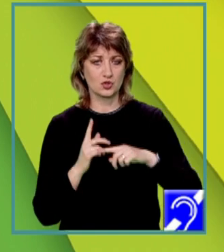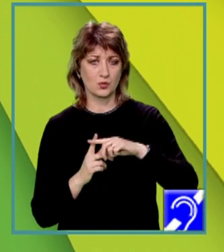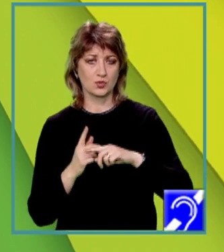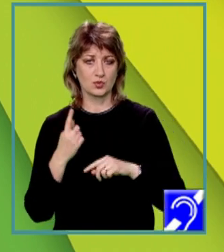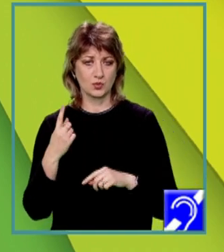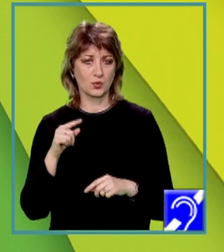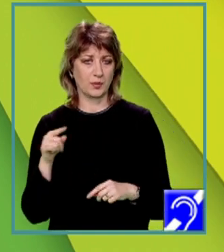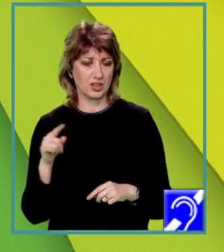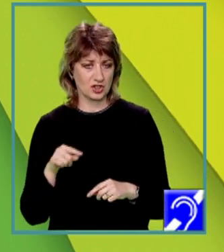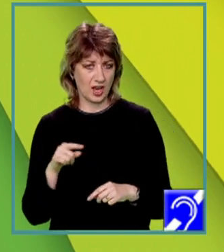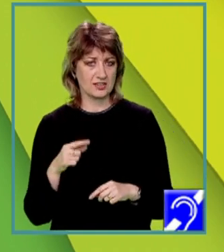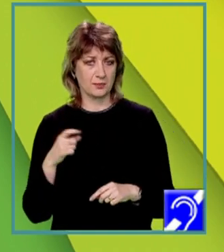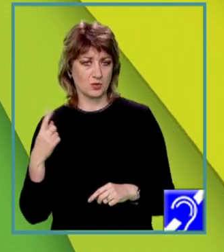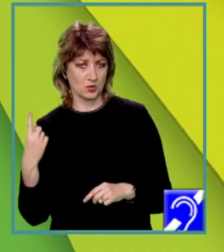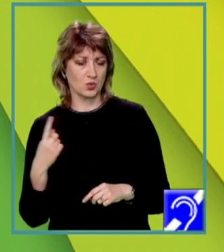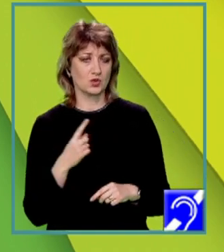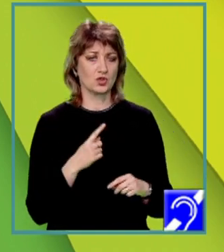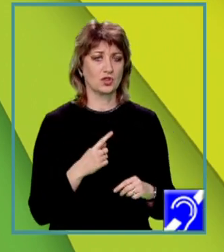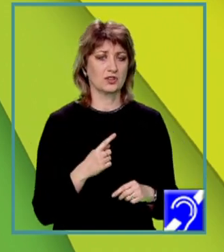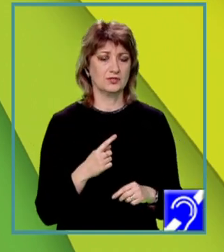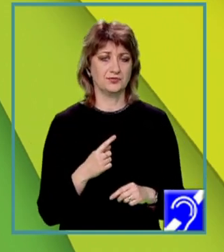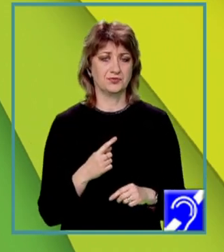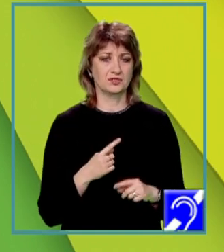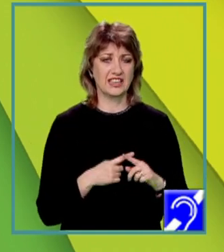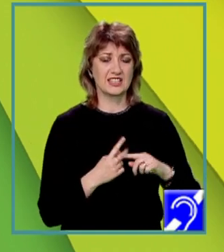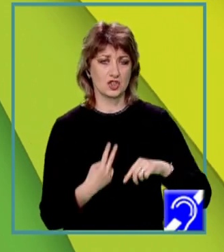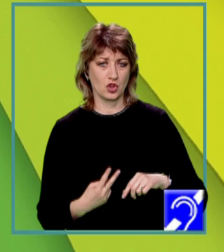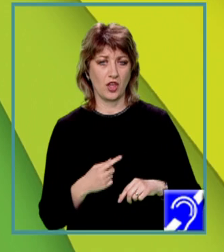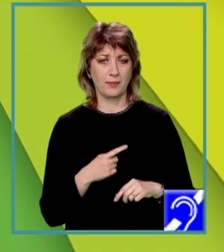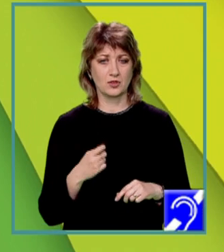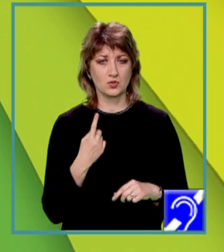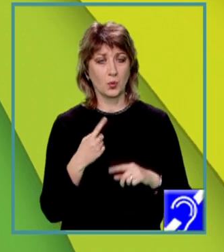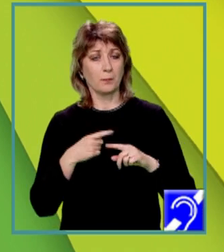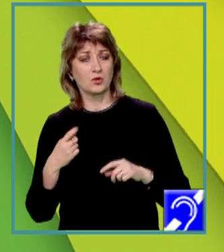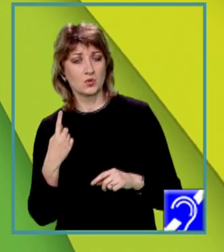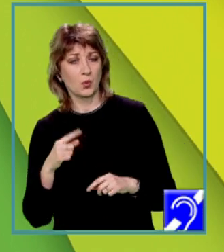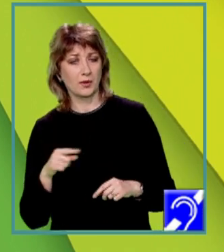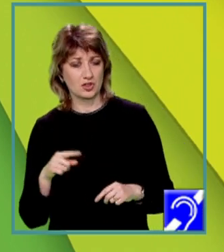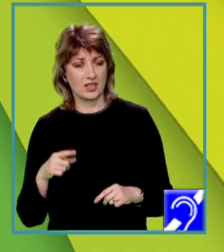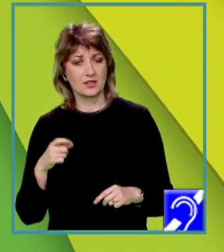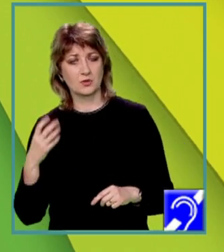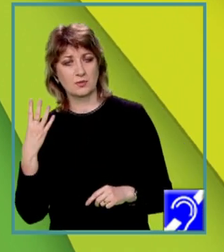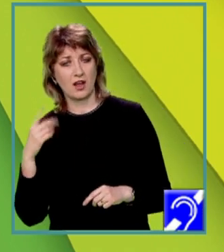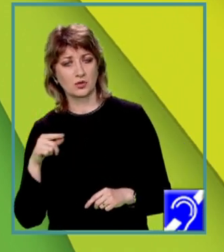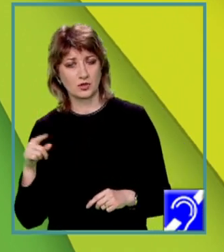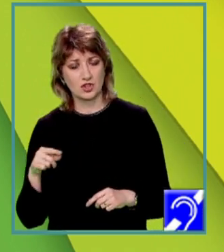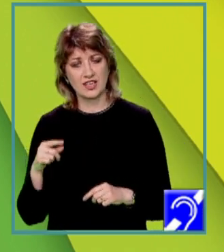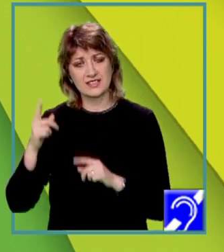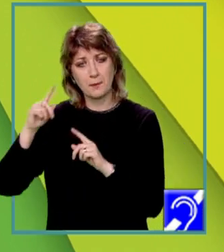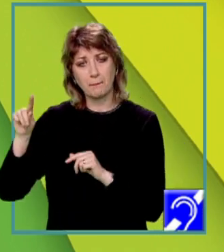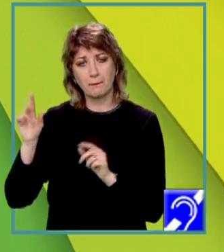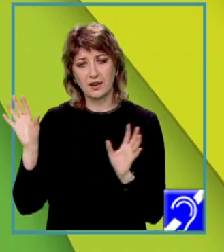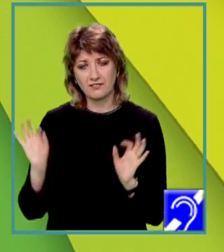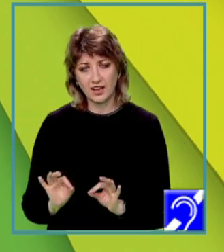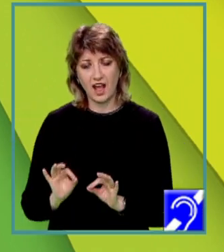6 adică minus 1 și 2 egal cu minus 5 plus 1 pe 6 adică minus 4 pe 6 și după simplificare